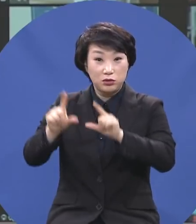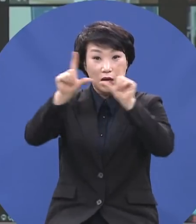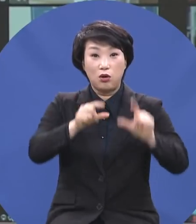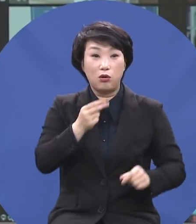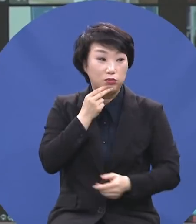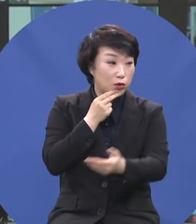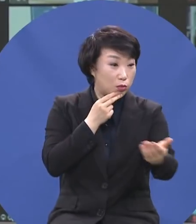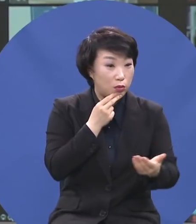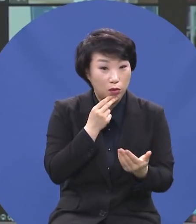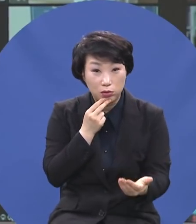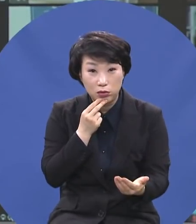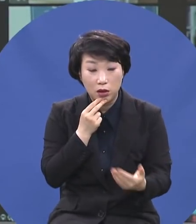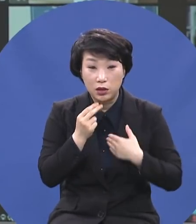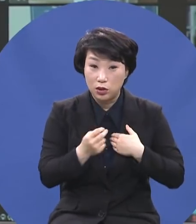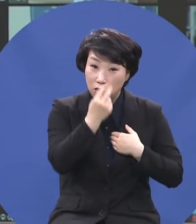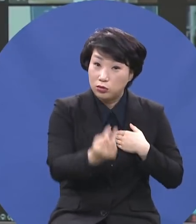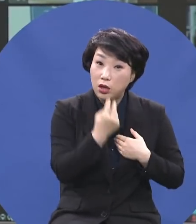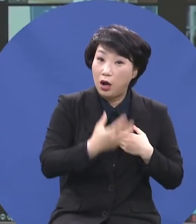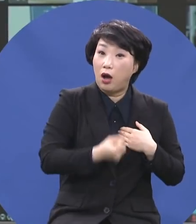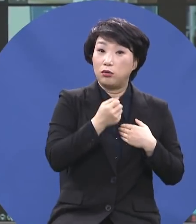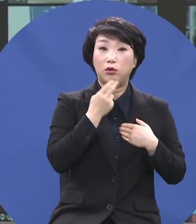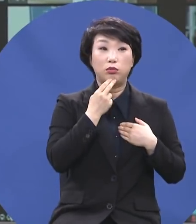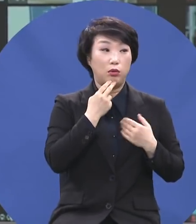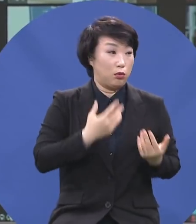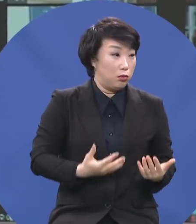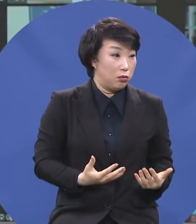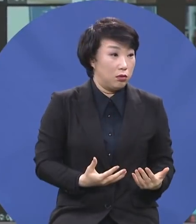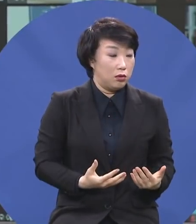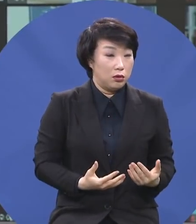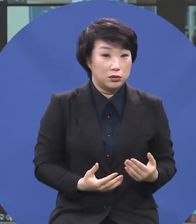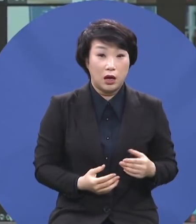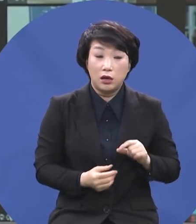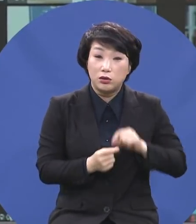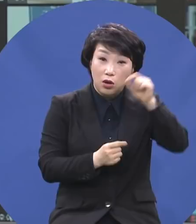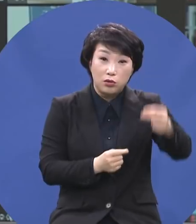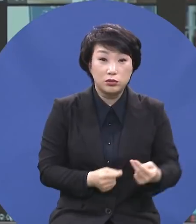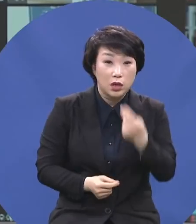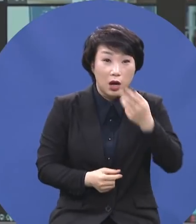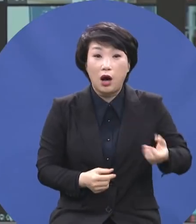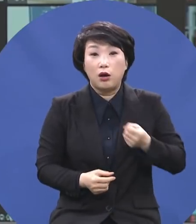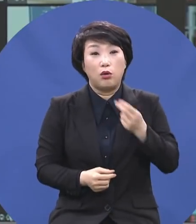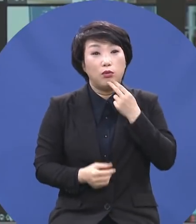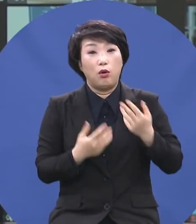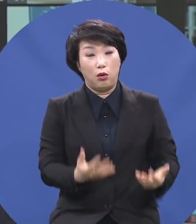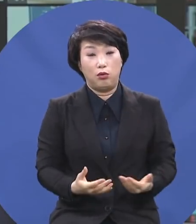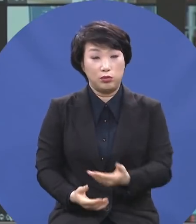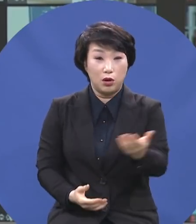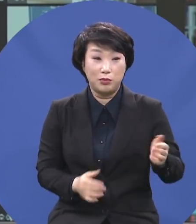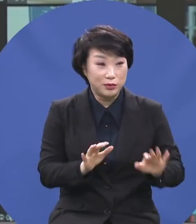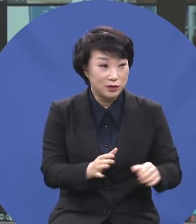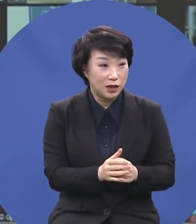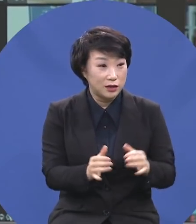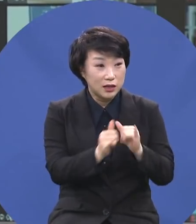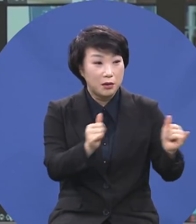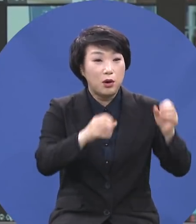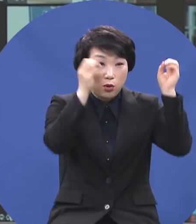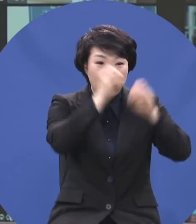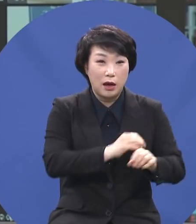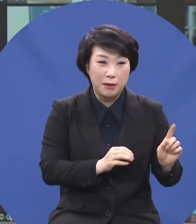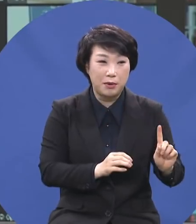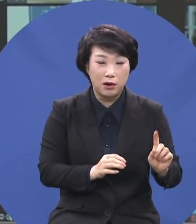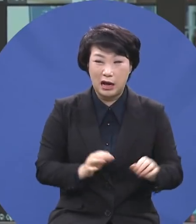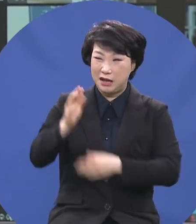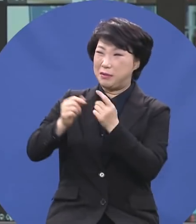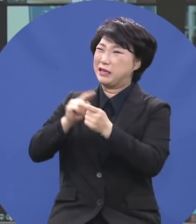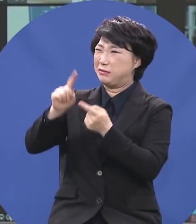사람은 영생이 없다는 얘기 아니야. 영생이 없다는 얘기. 근데 사람들은 야 하나님 말씀대로